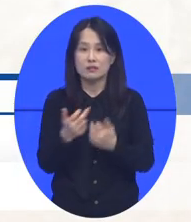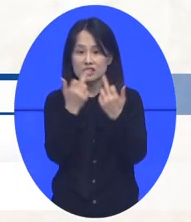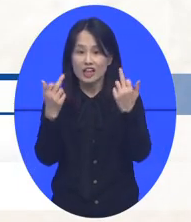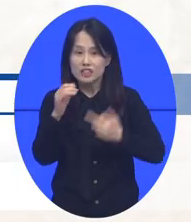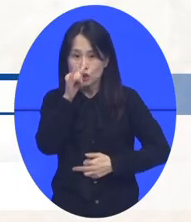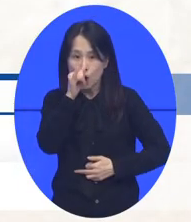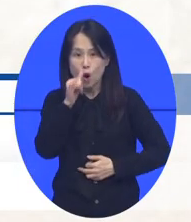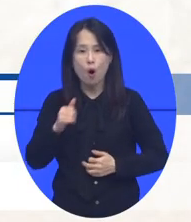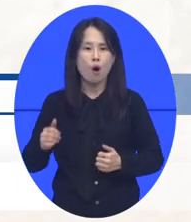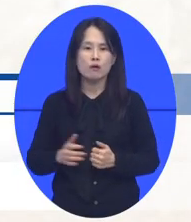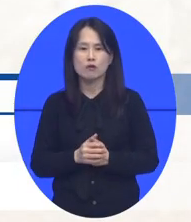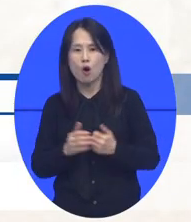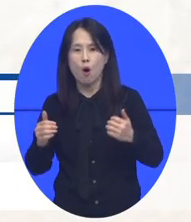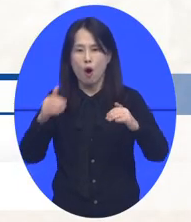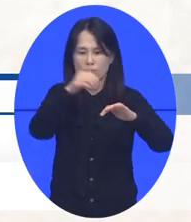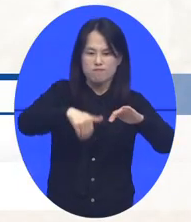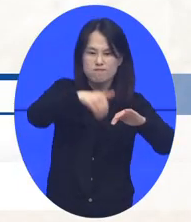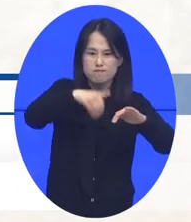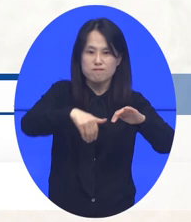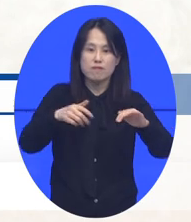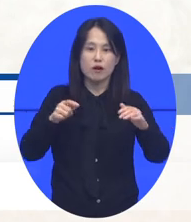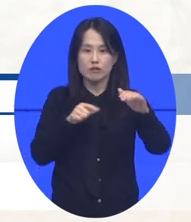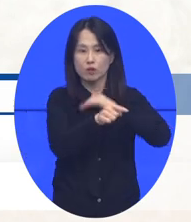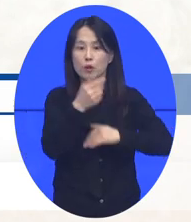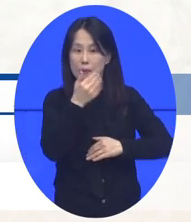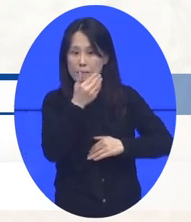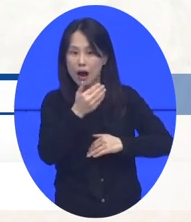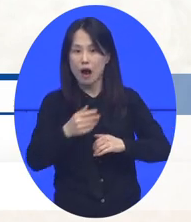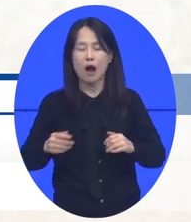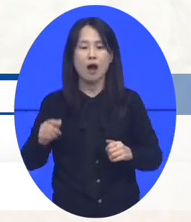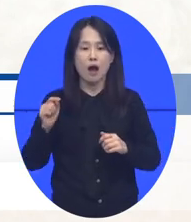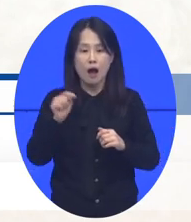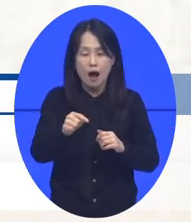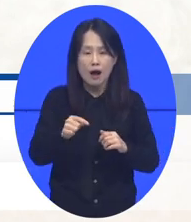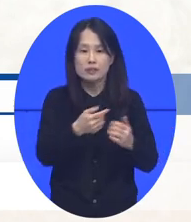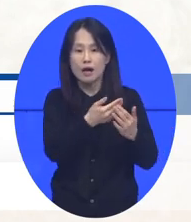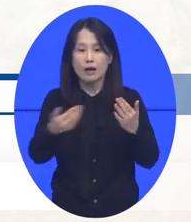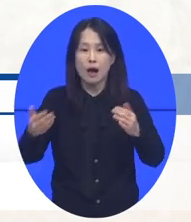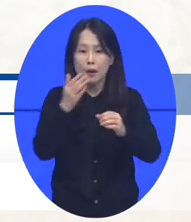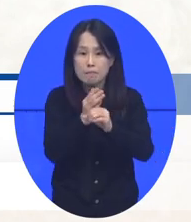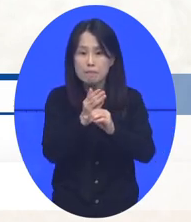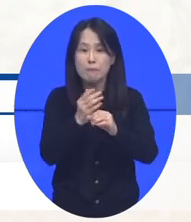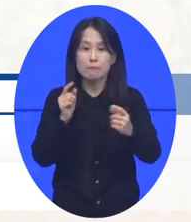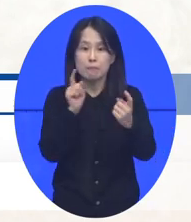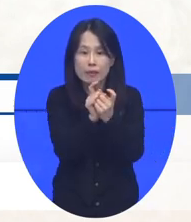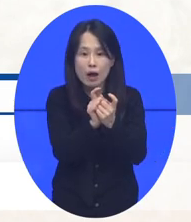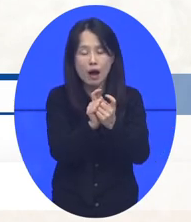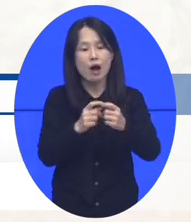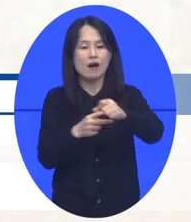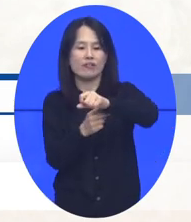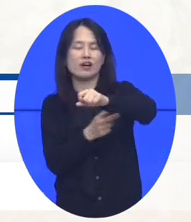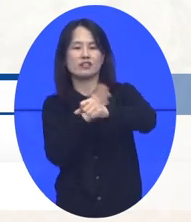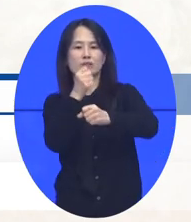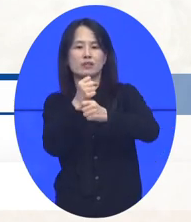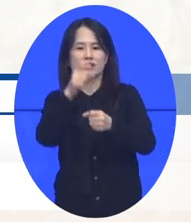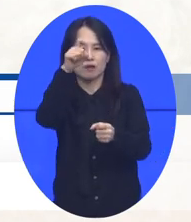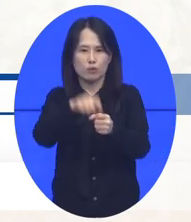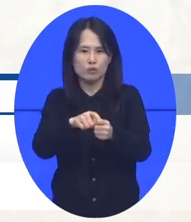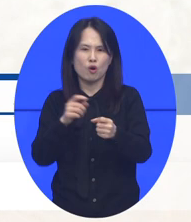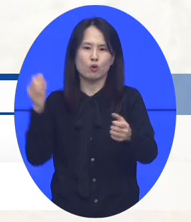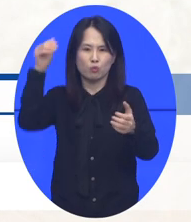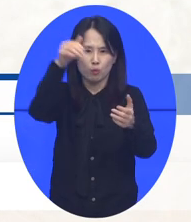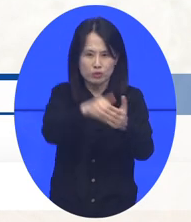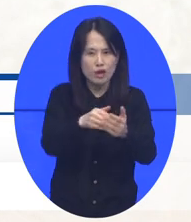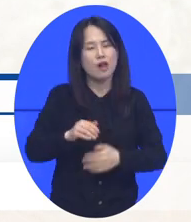있더라도 부딪히면은 터널을 뚫고 또 가다가 또 강을 만나면 또 다리를 놔서 결국 목적지까지 도달하는 게 우리